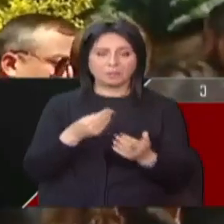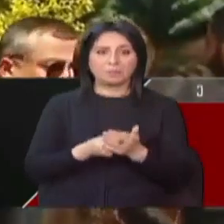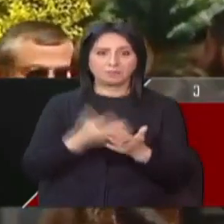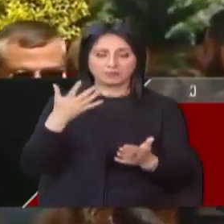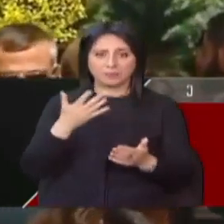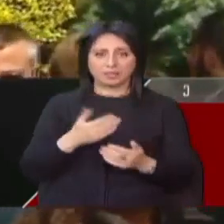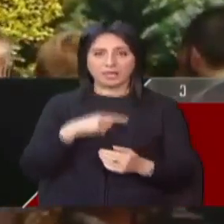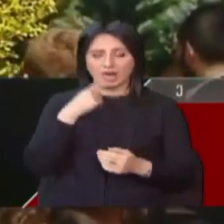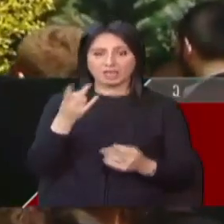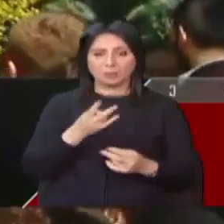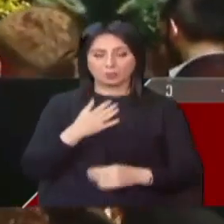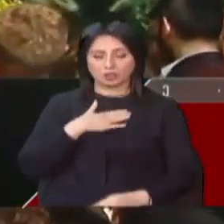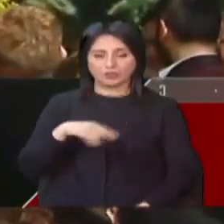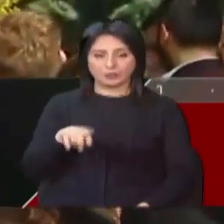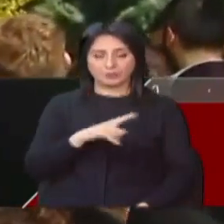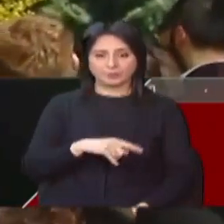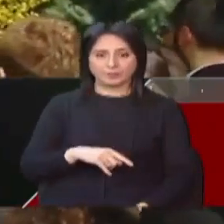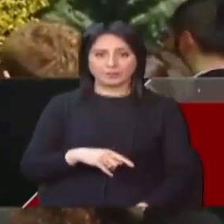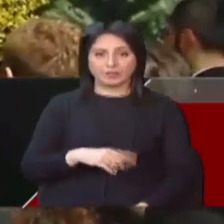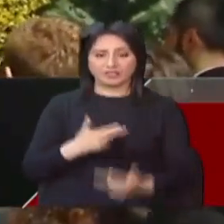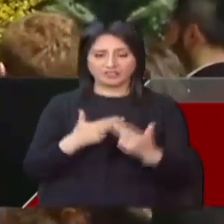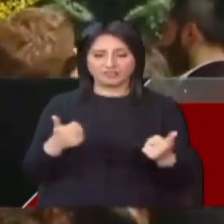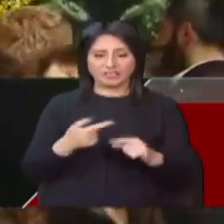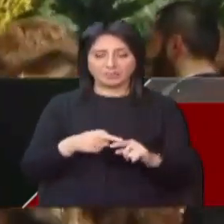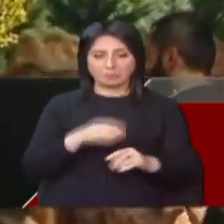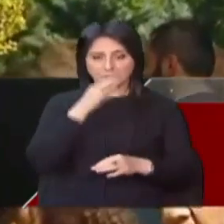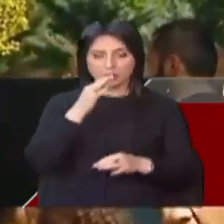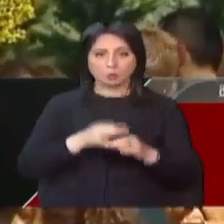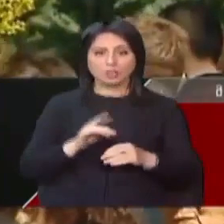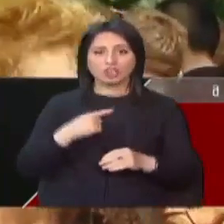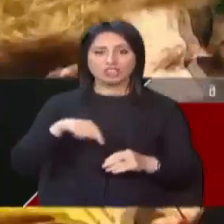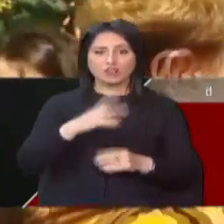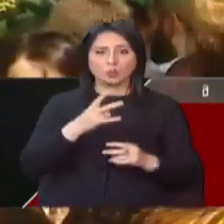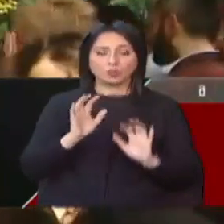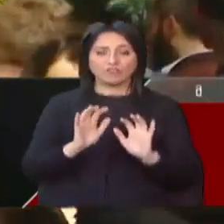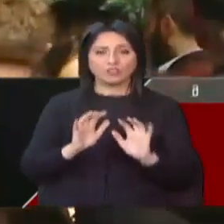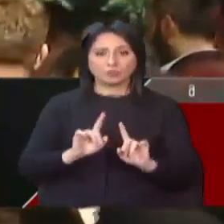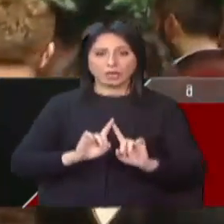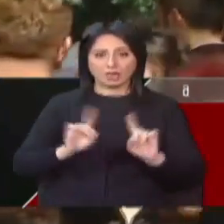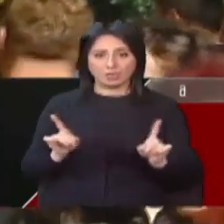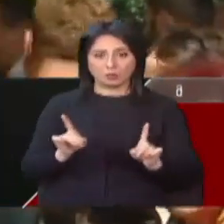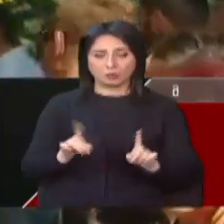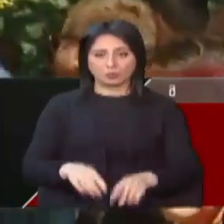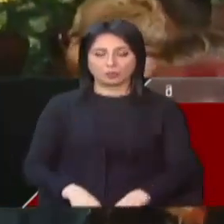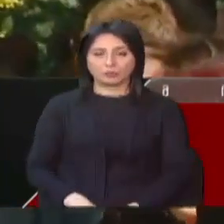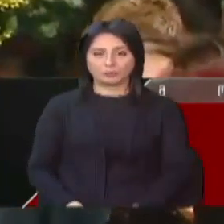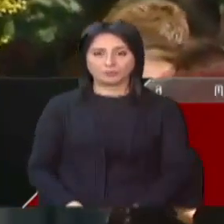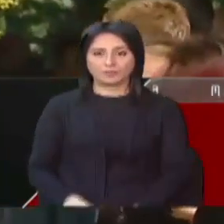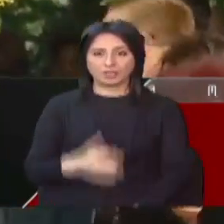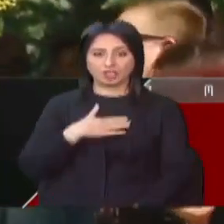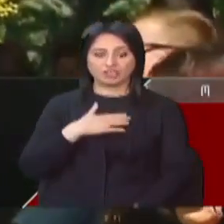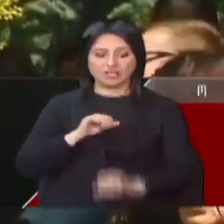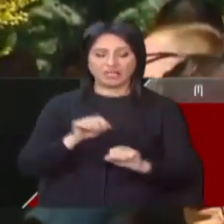შეუფასებელი. ჩვენ რა თქმა უნდა ვიზიარებთ იმ პასუხისგებლობას, რომ ჩვენ უნდა ვიზრუნოთ განსაკუთრებულად ამ